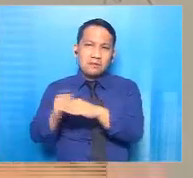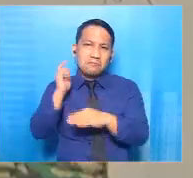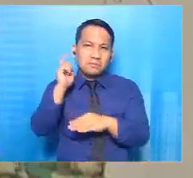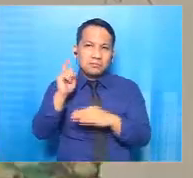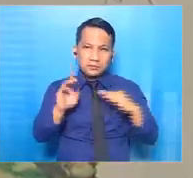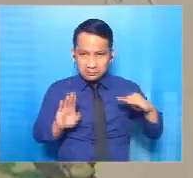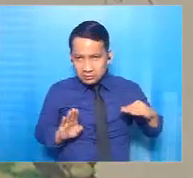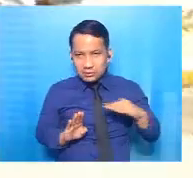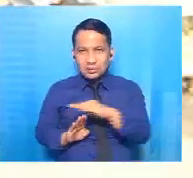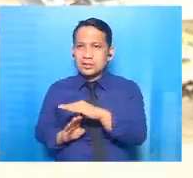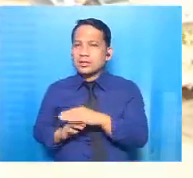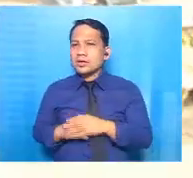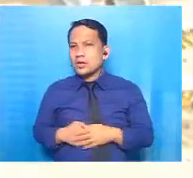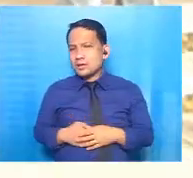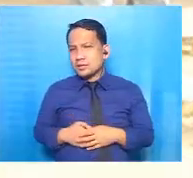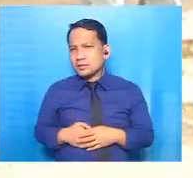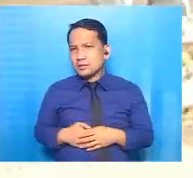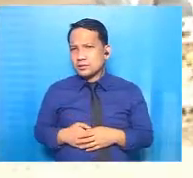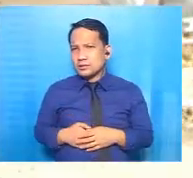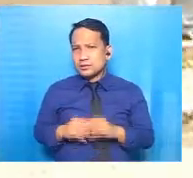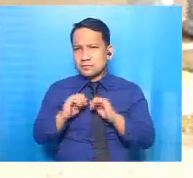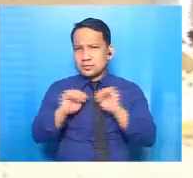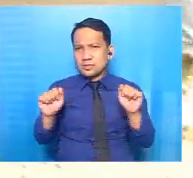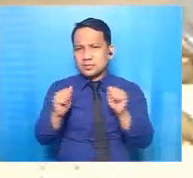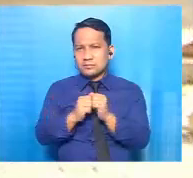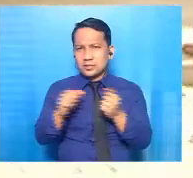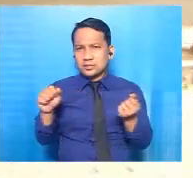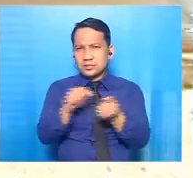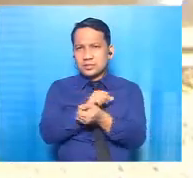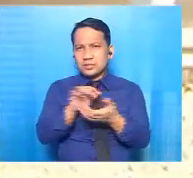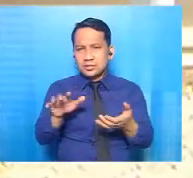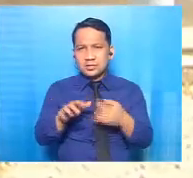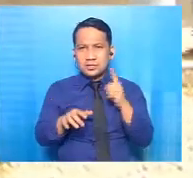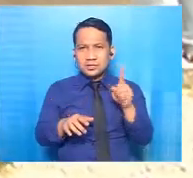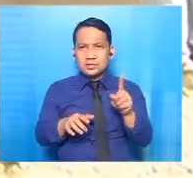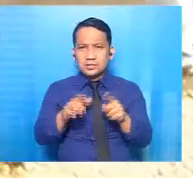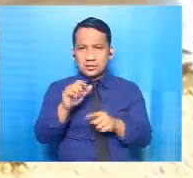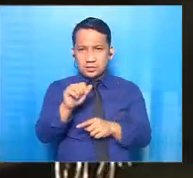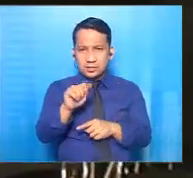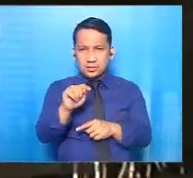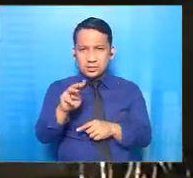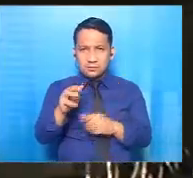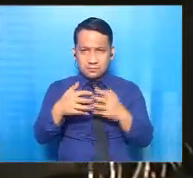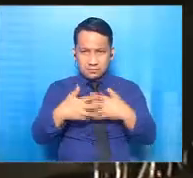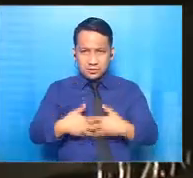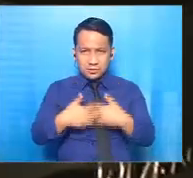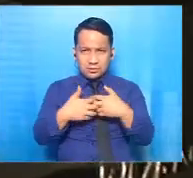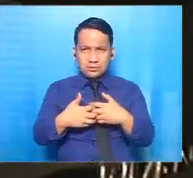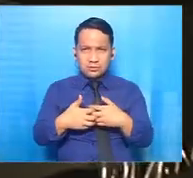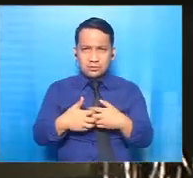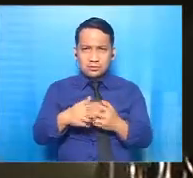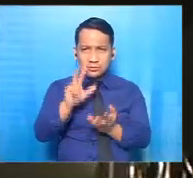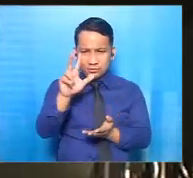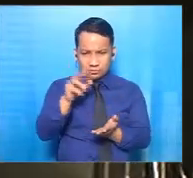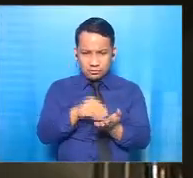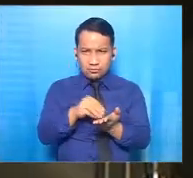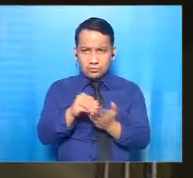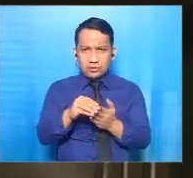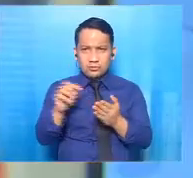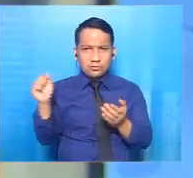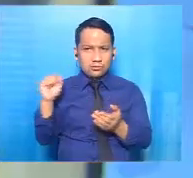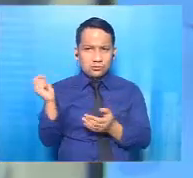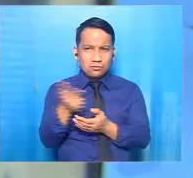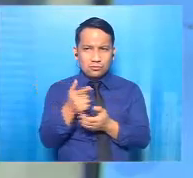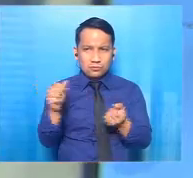bumulusok, pasulong. Kasama sa mga nawasak sa aksidente ang isang ATM machine. Aabot sa halos 3 milyon ang halaga na mga